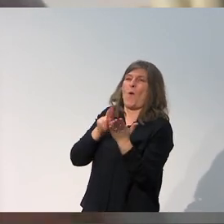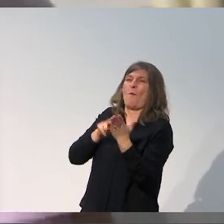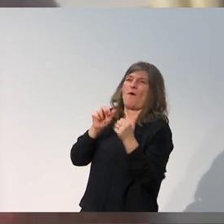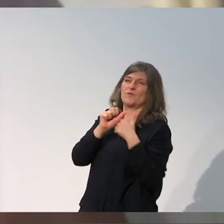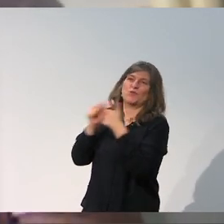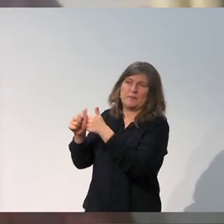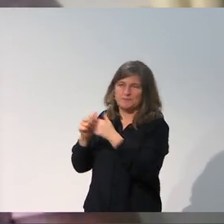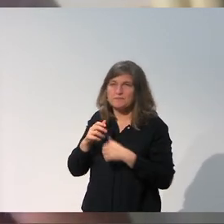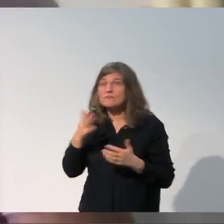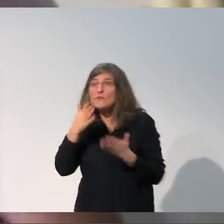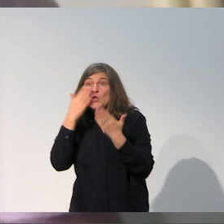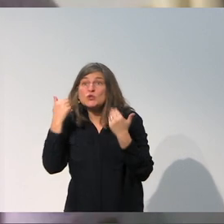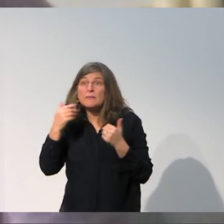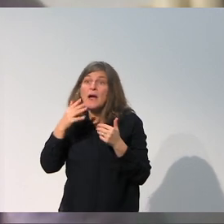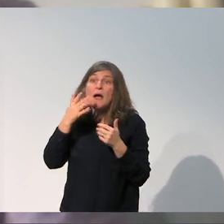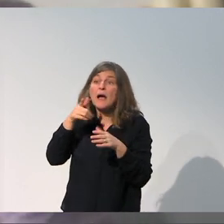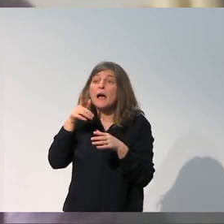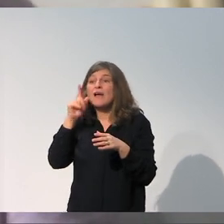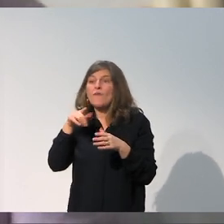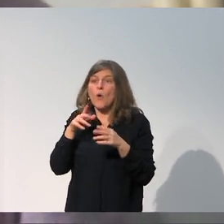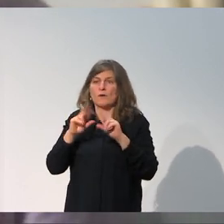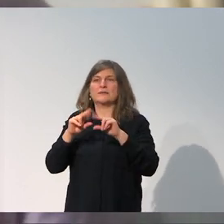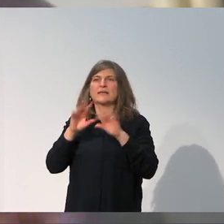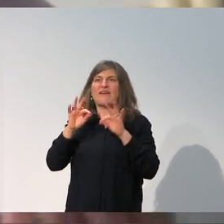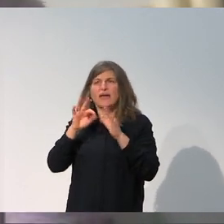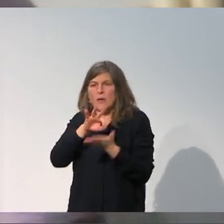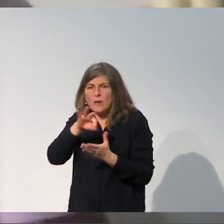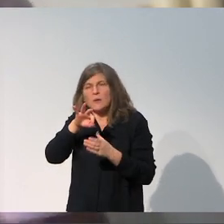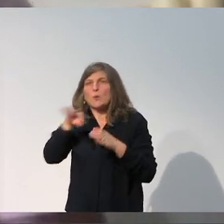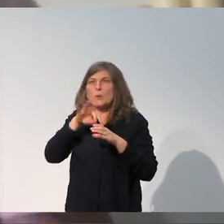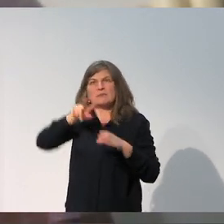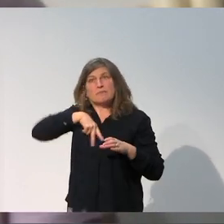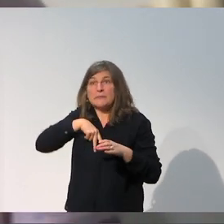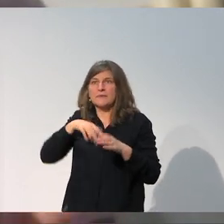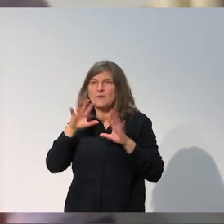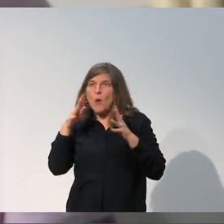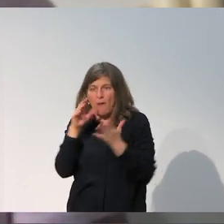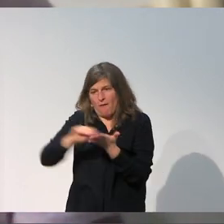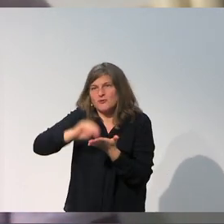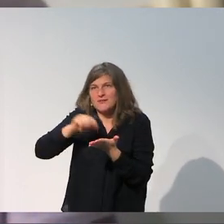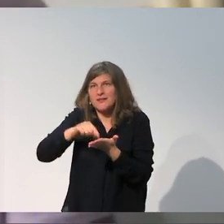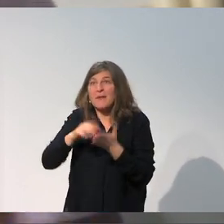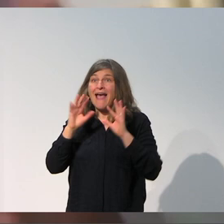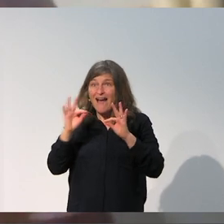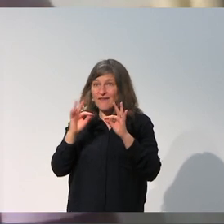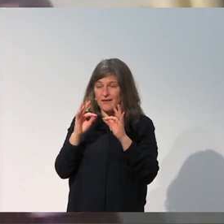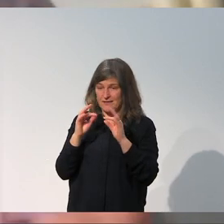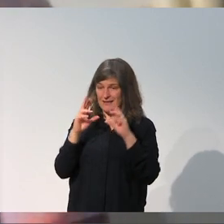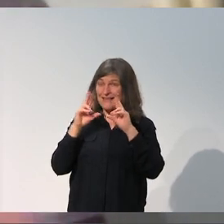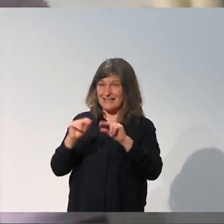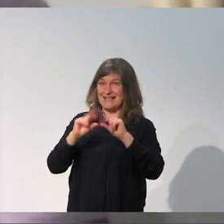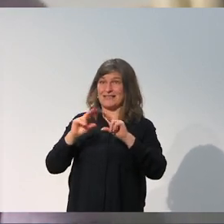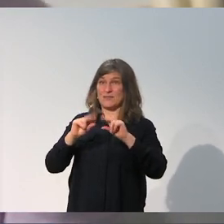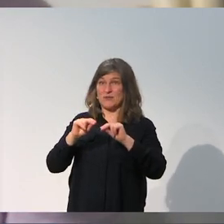là, je ne sais pas si on va rentrer dans la cuisine de l'écriture, mais que je me suis amusé à que la majorité des descriptions soient souvent